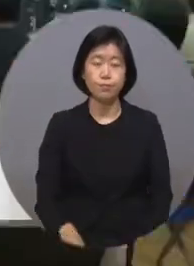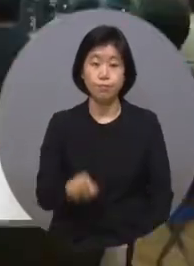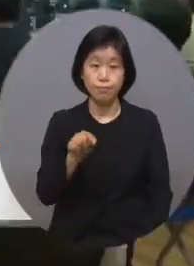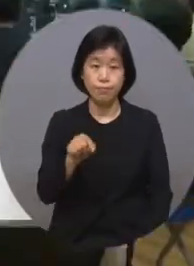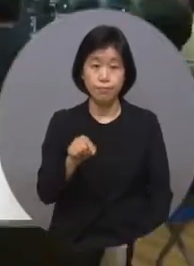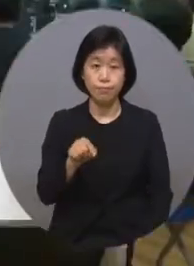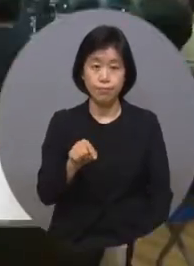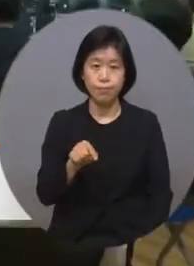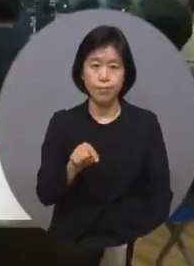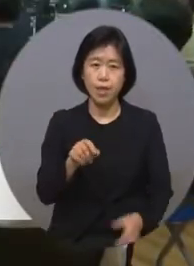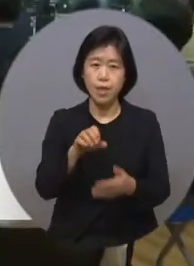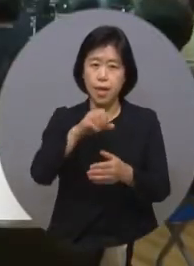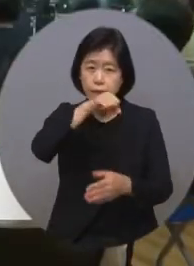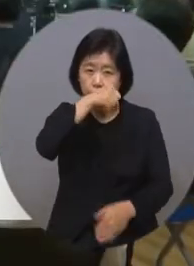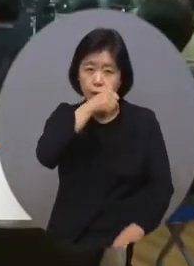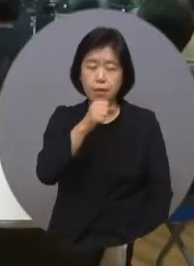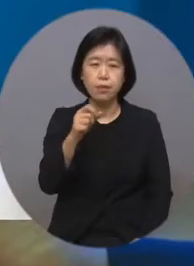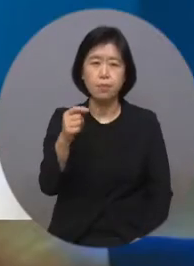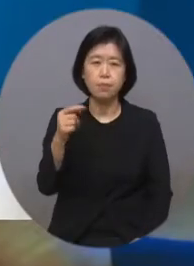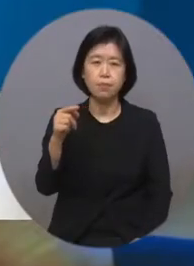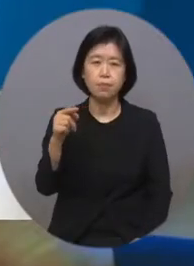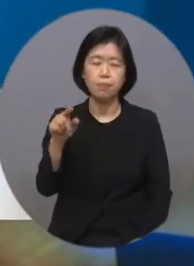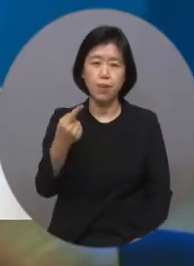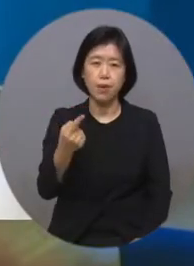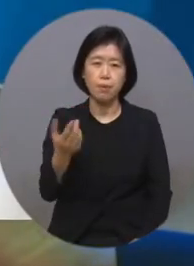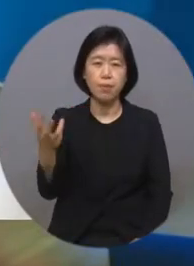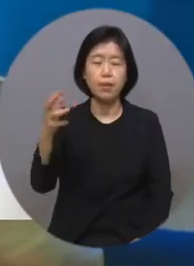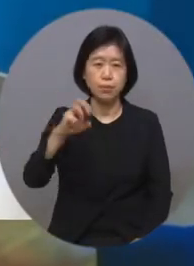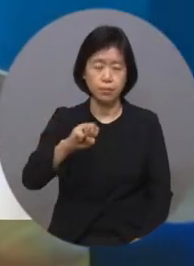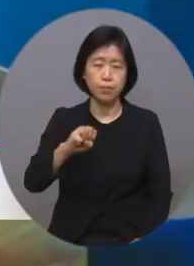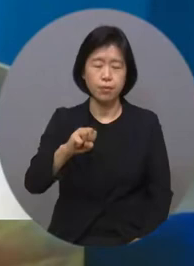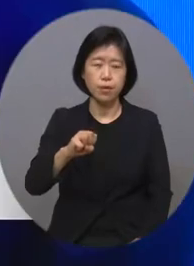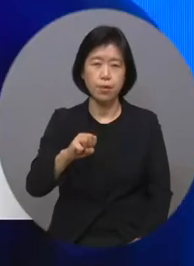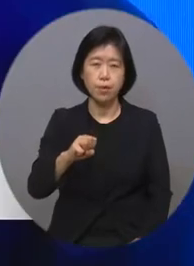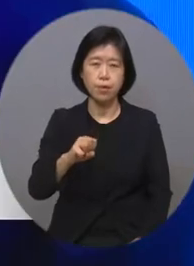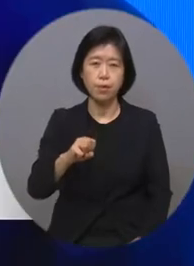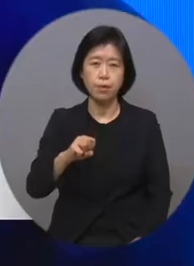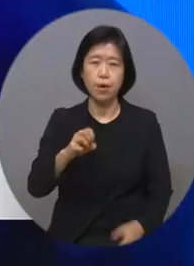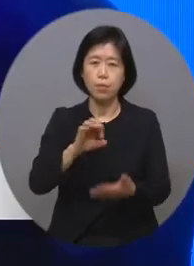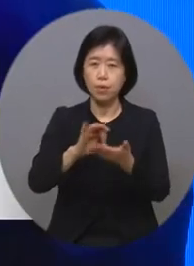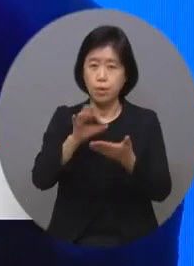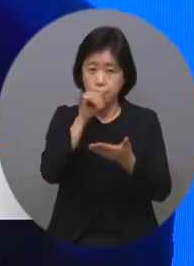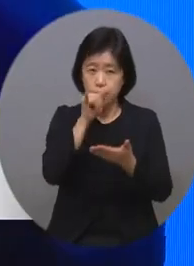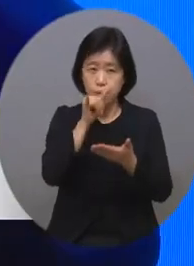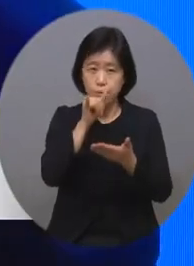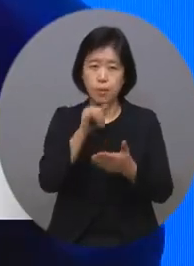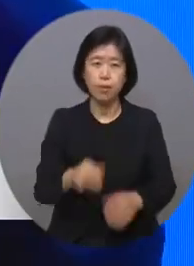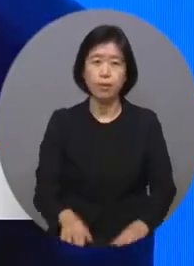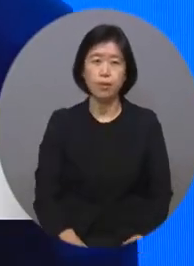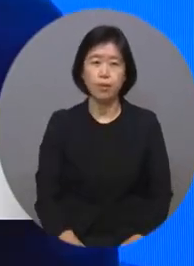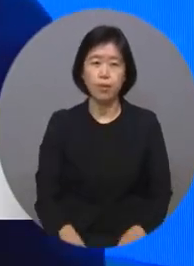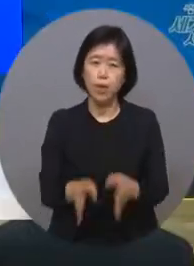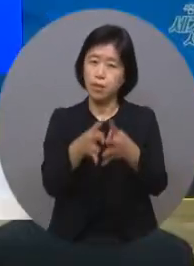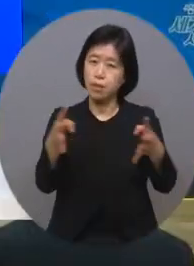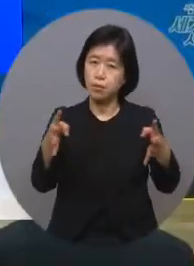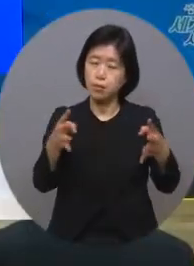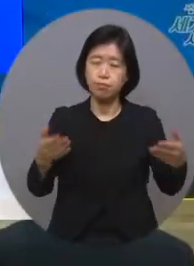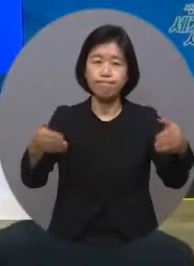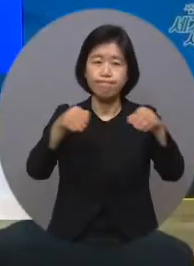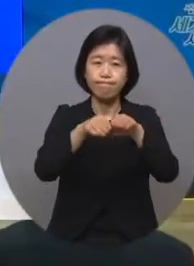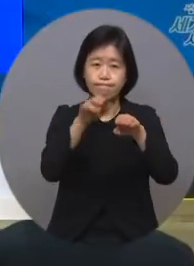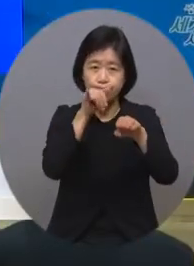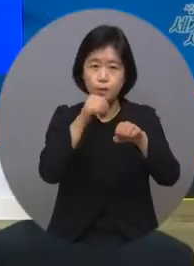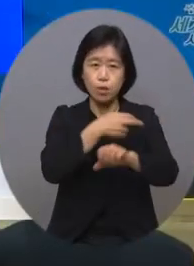교육원은 총 180억 원을 들여 여수 세계 박람회장 내에 지상 4층 규모로 건립됐으며